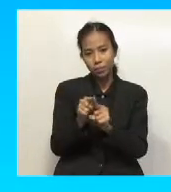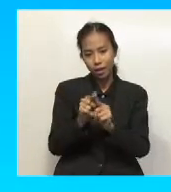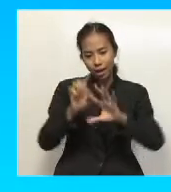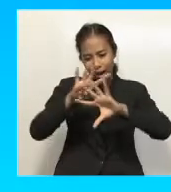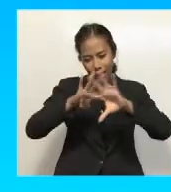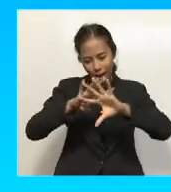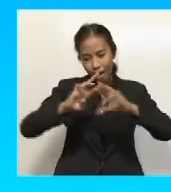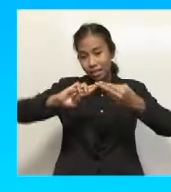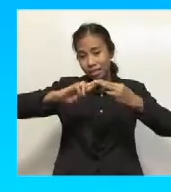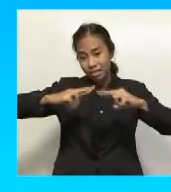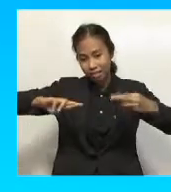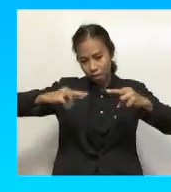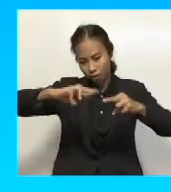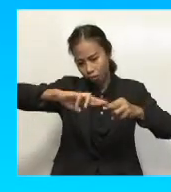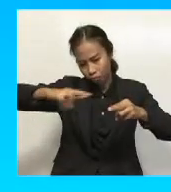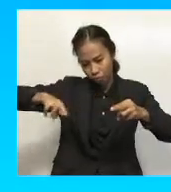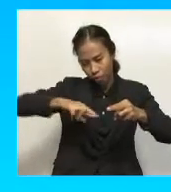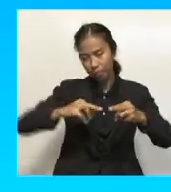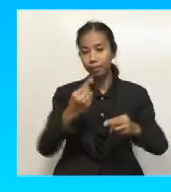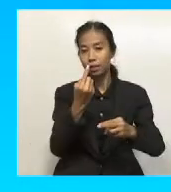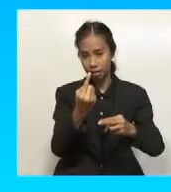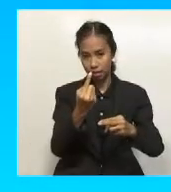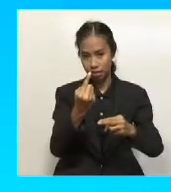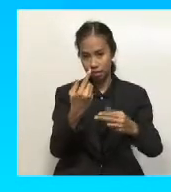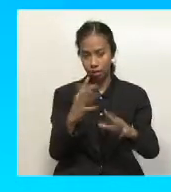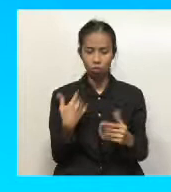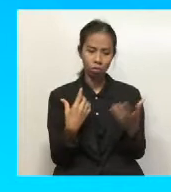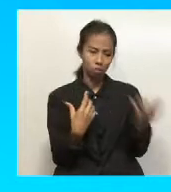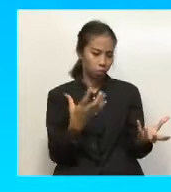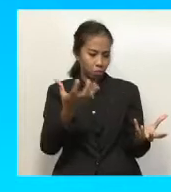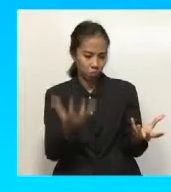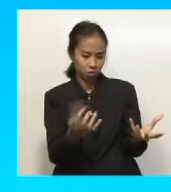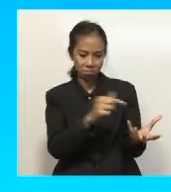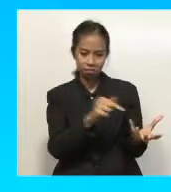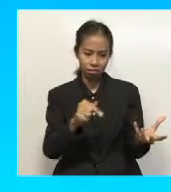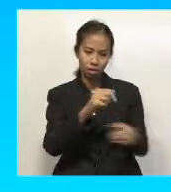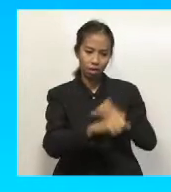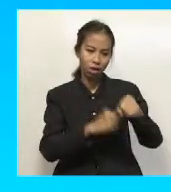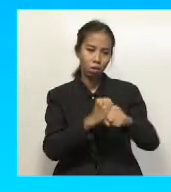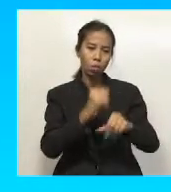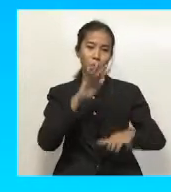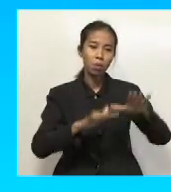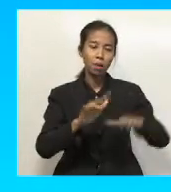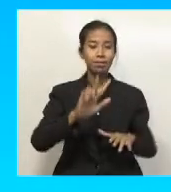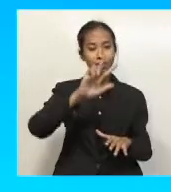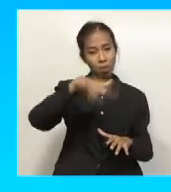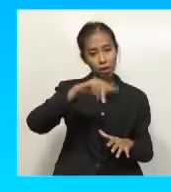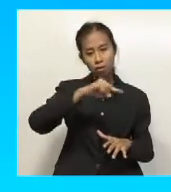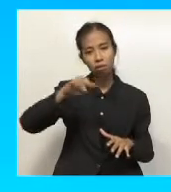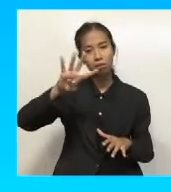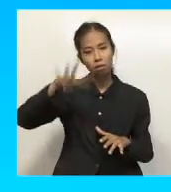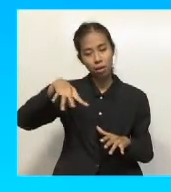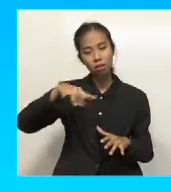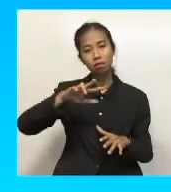ทาบประดับด้วยเส้นนูน1รายการ2ชิ้นนี้เนี่ยนะคะอายุประมาณ 3,000 ถึง 4,300